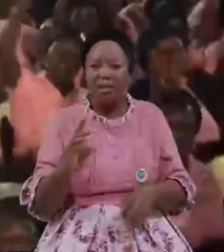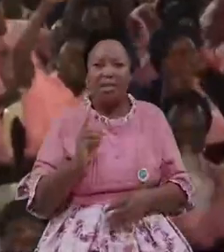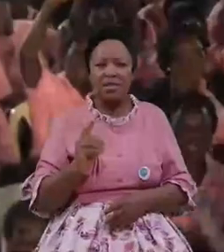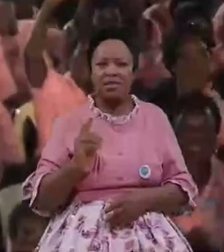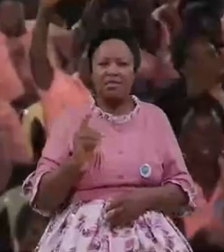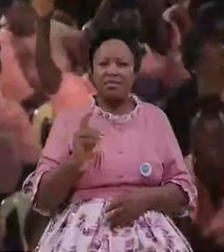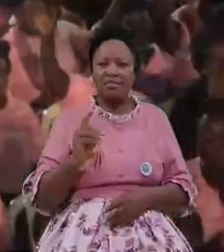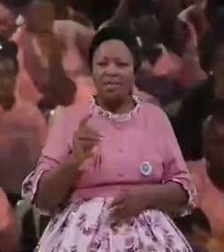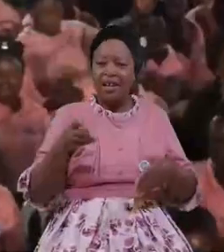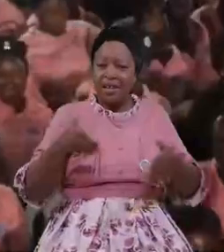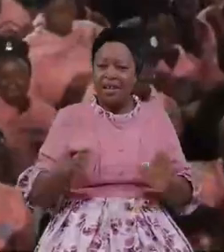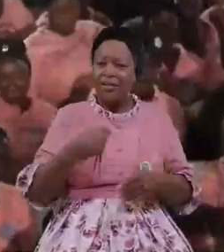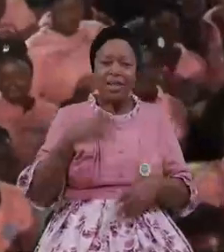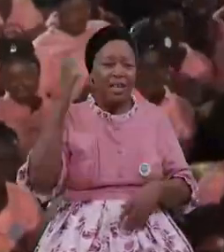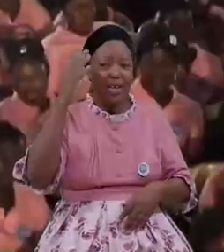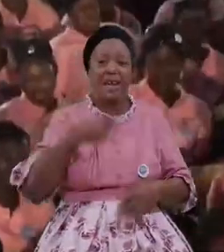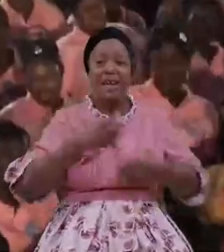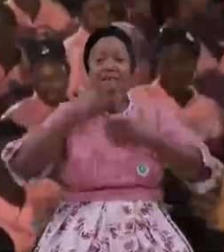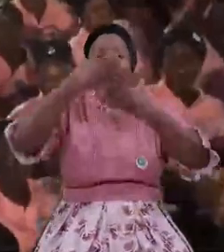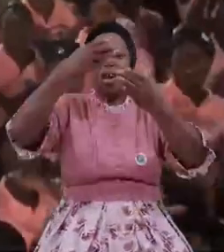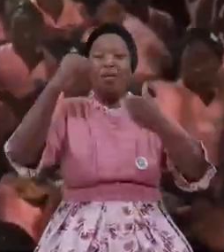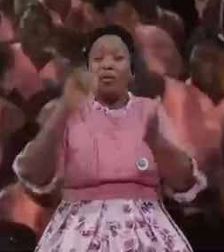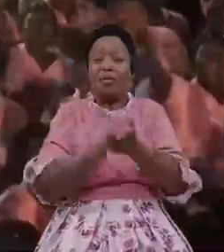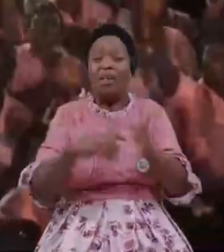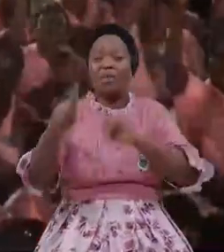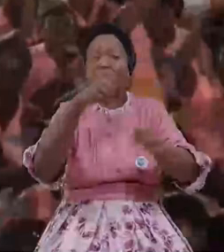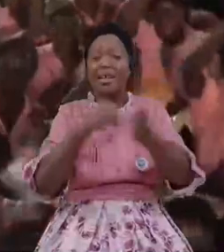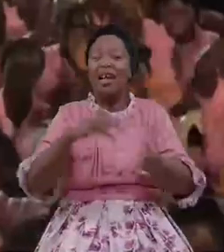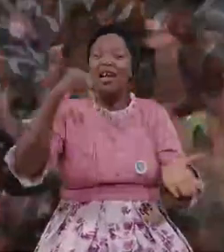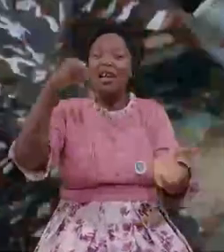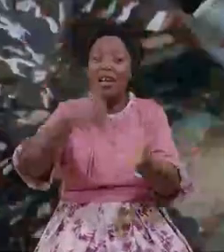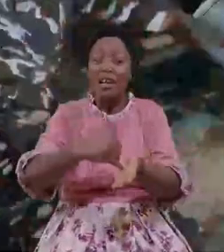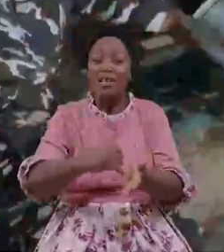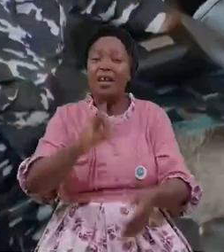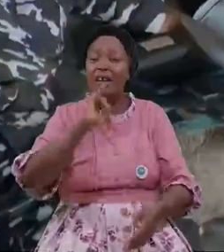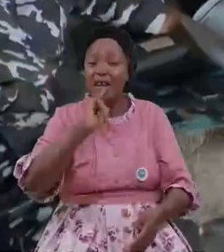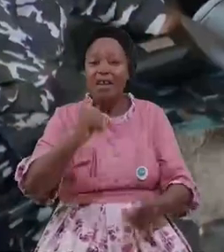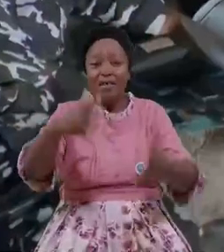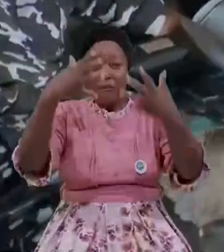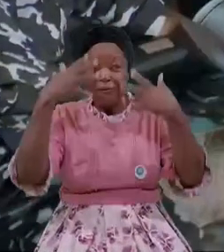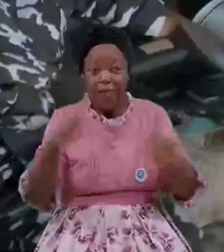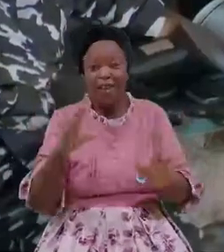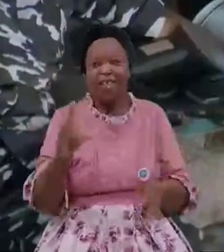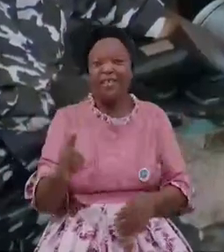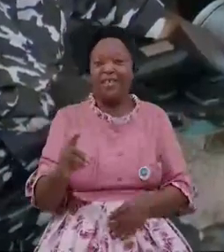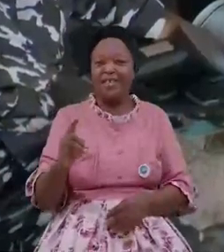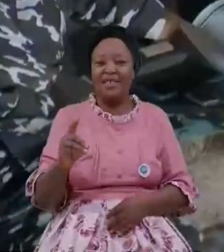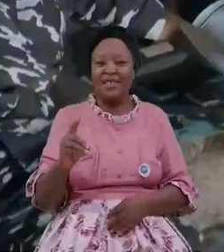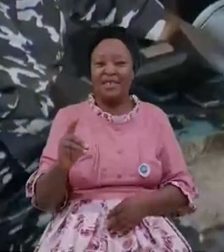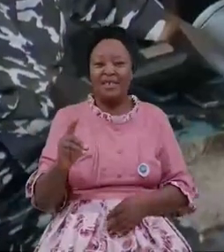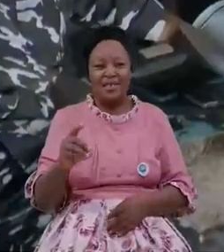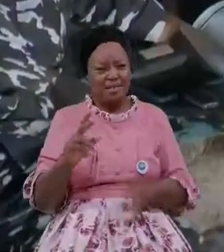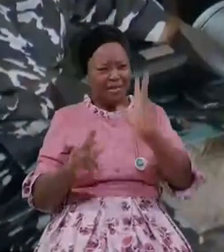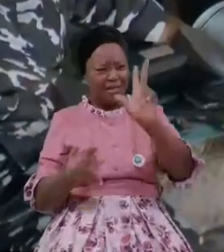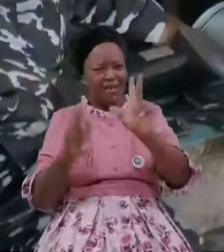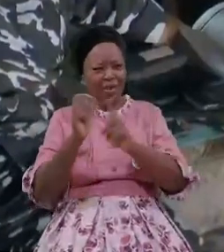accompli que je vous entends crier cela tout est accompli créez cela